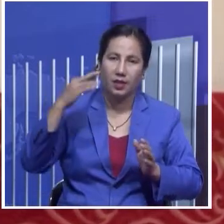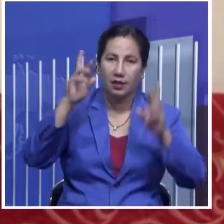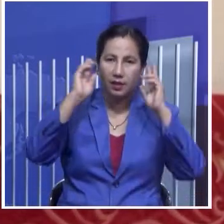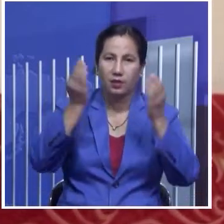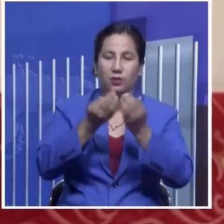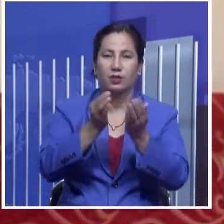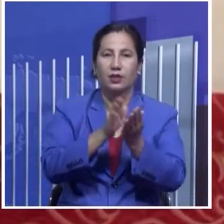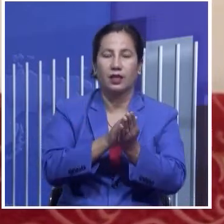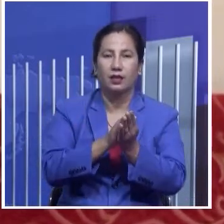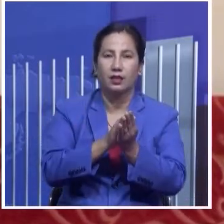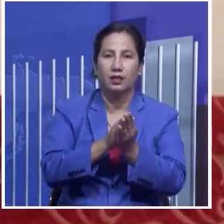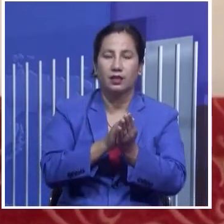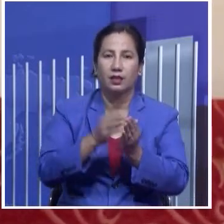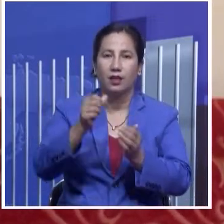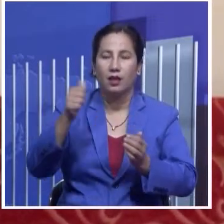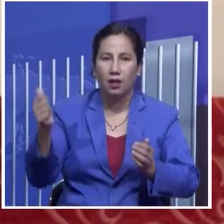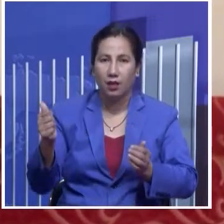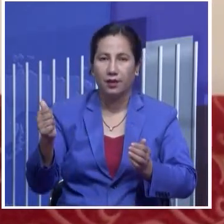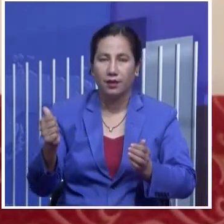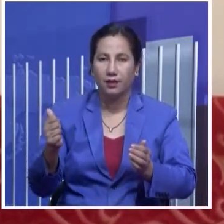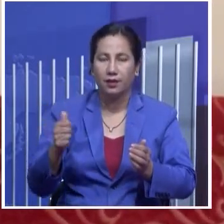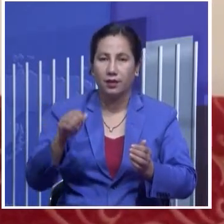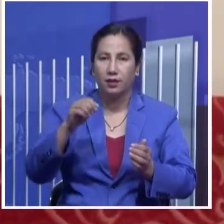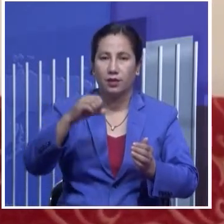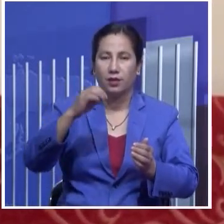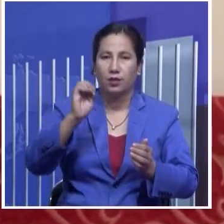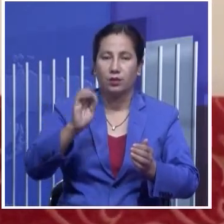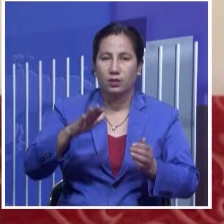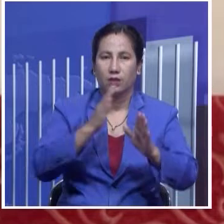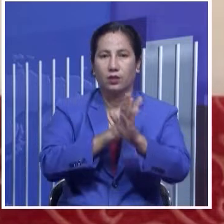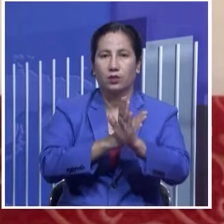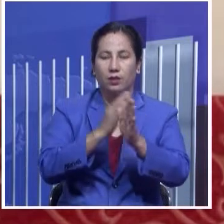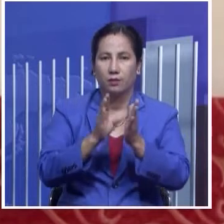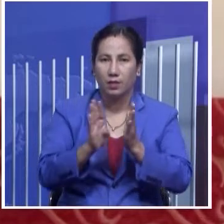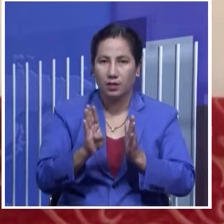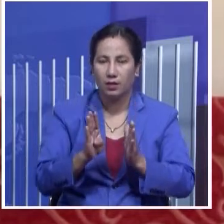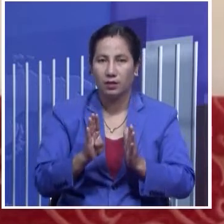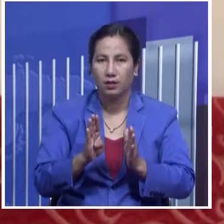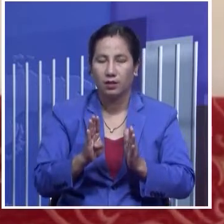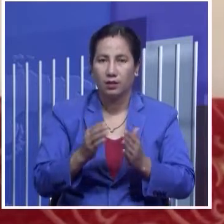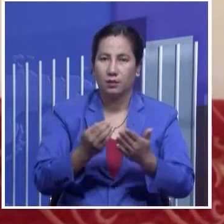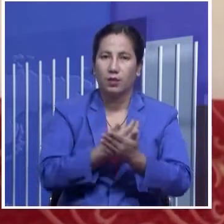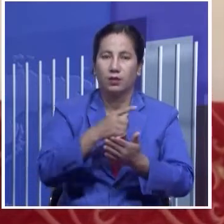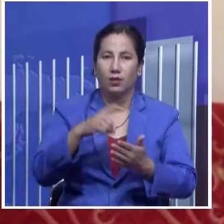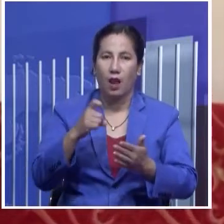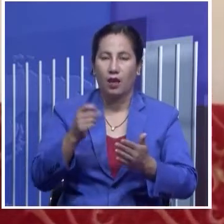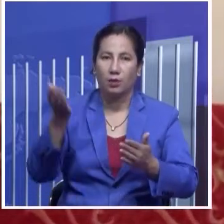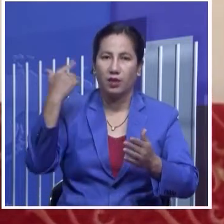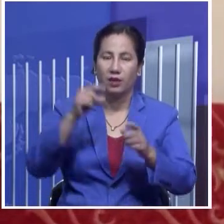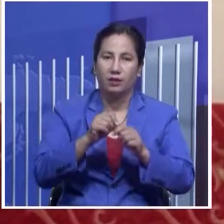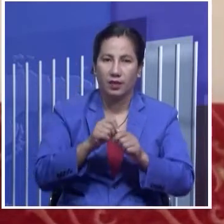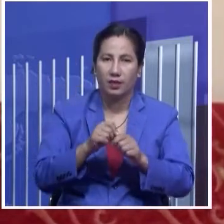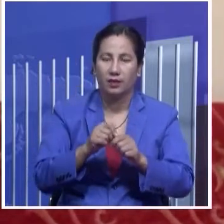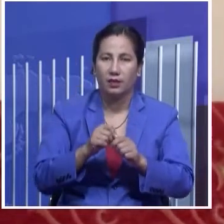राख्ने सवालमा र अन्य हुनसक्ने जोखिमबाट बाँच्नका लागि हुने पूर्व तयारी